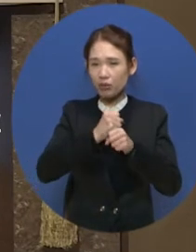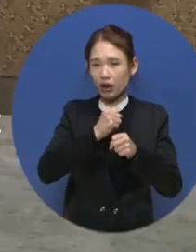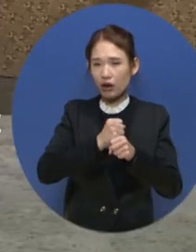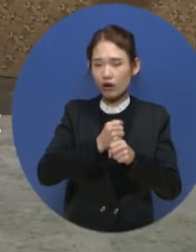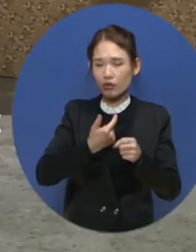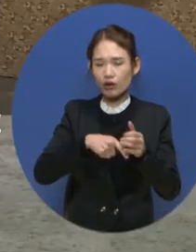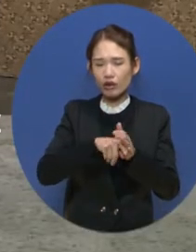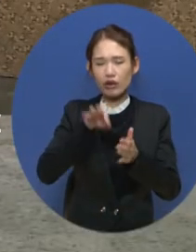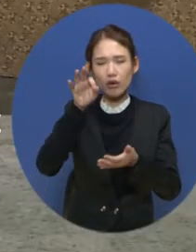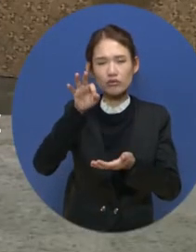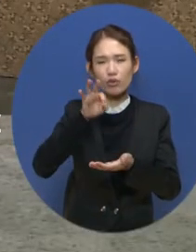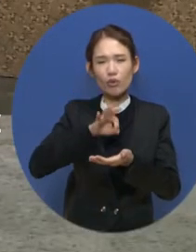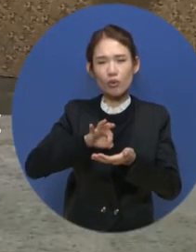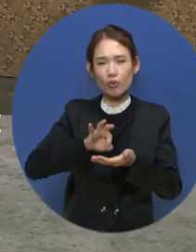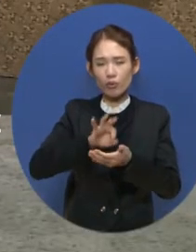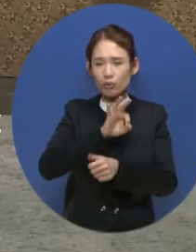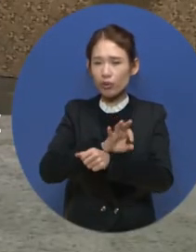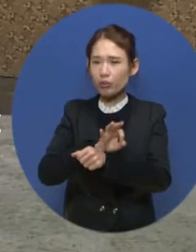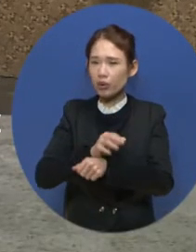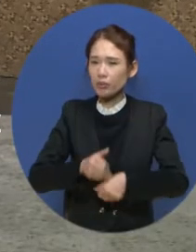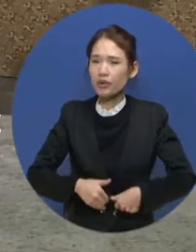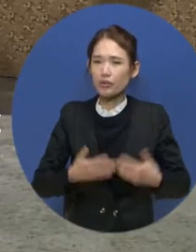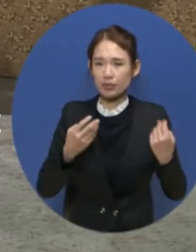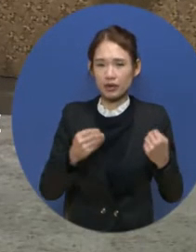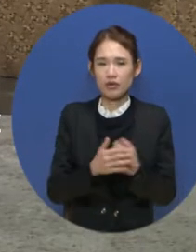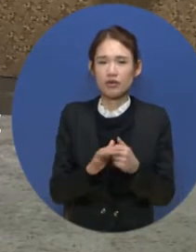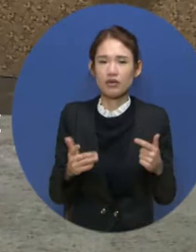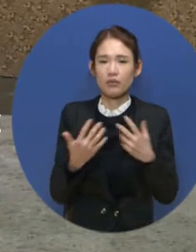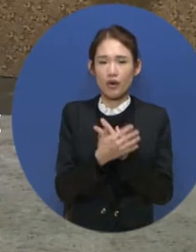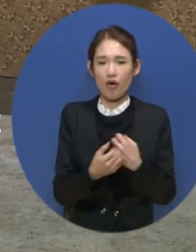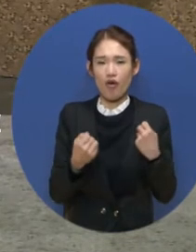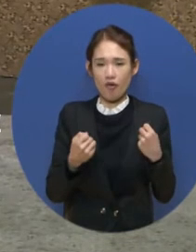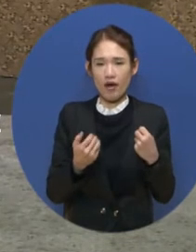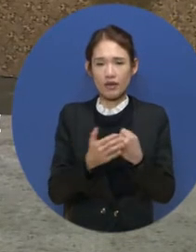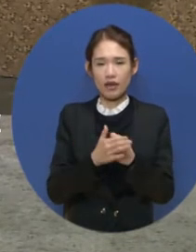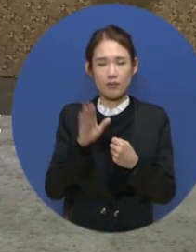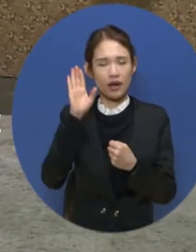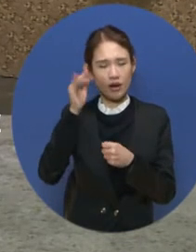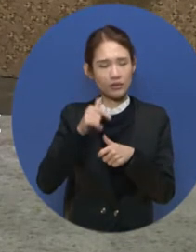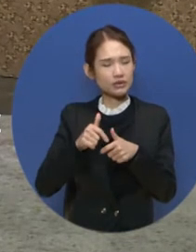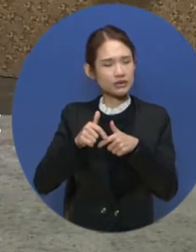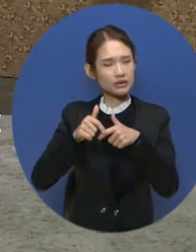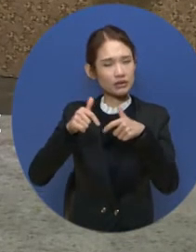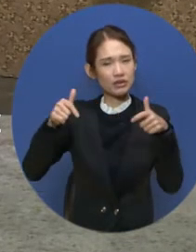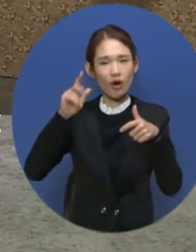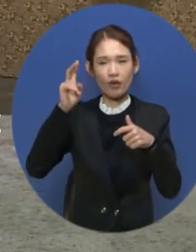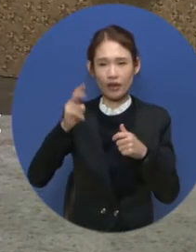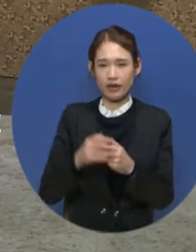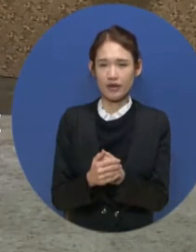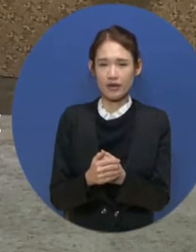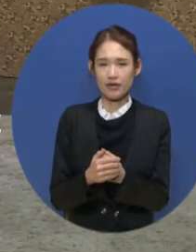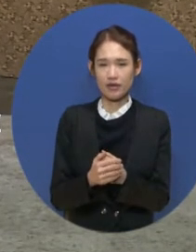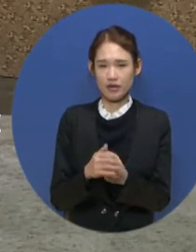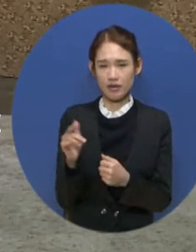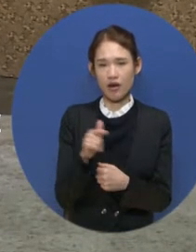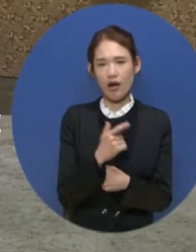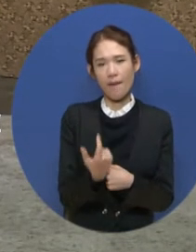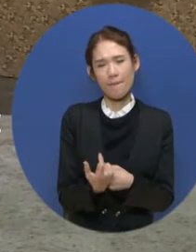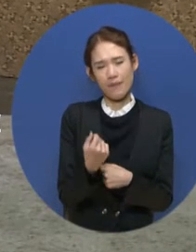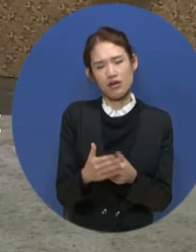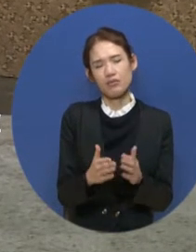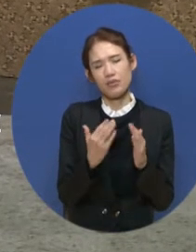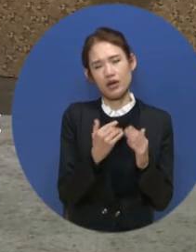그런데 앞으로 이제 건강권 때문에 많이 확대 될 거라고 이야기를 하고 있습니다 저는 그 걸까 하루속히 빨리 됐으면